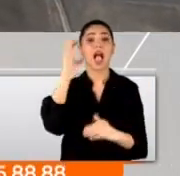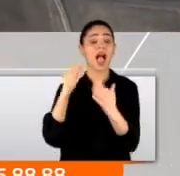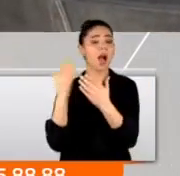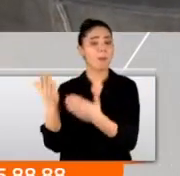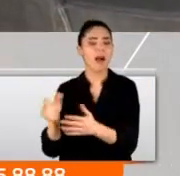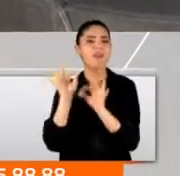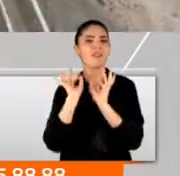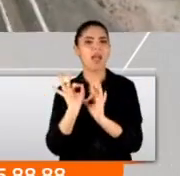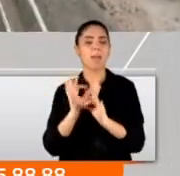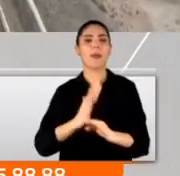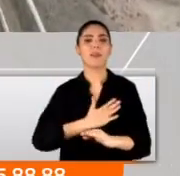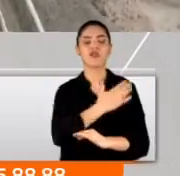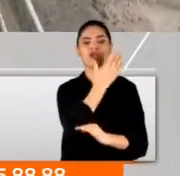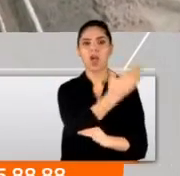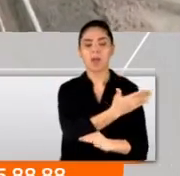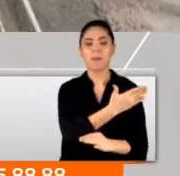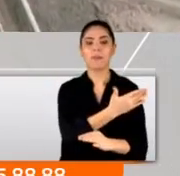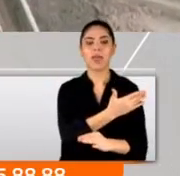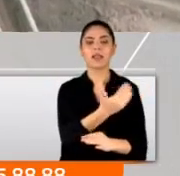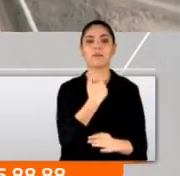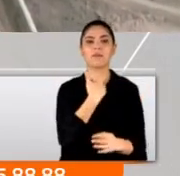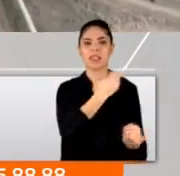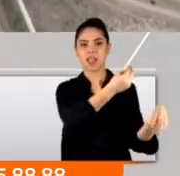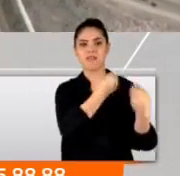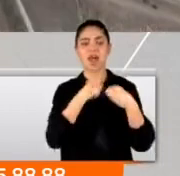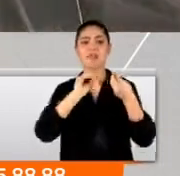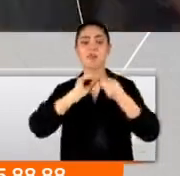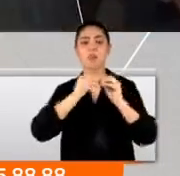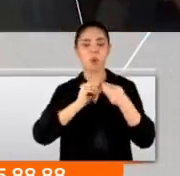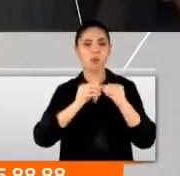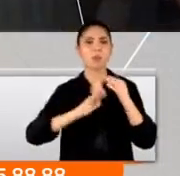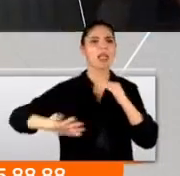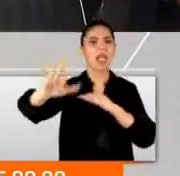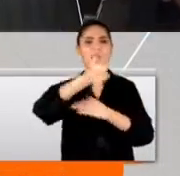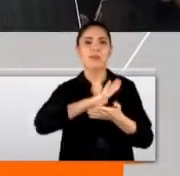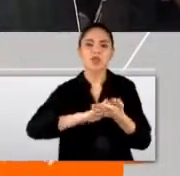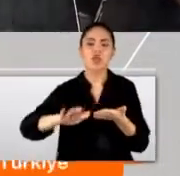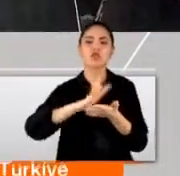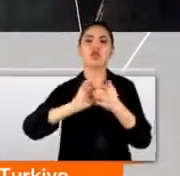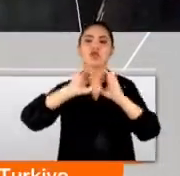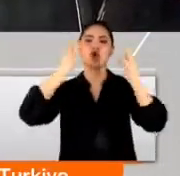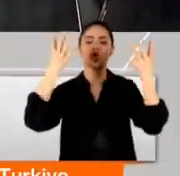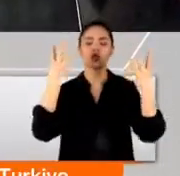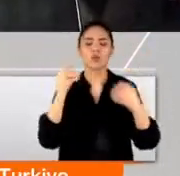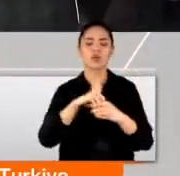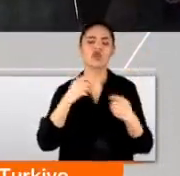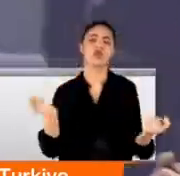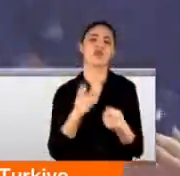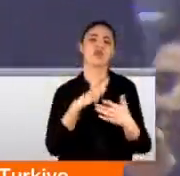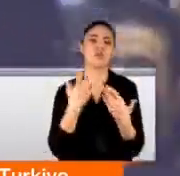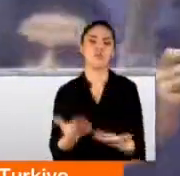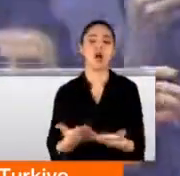ise CHP'nin başımıza sardığı bu büyük sorunların hepsini ortadan kaldırmak için